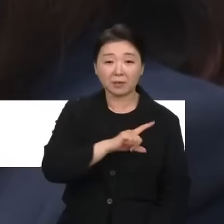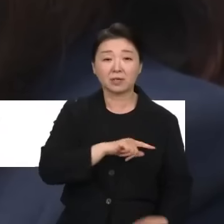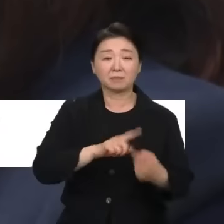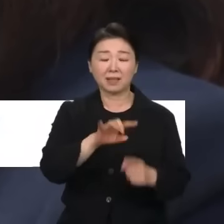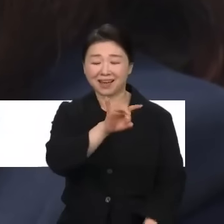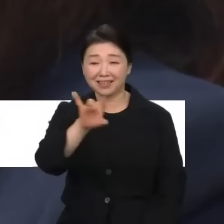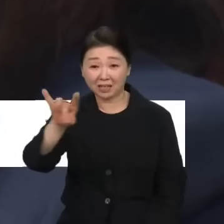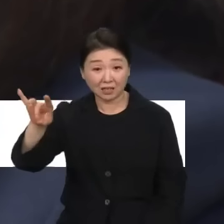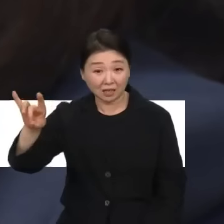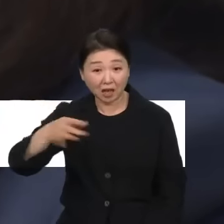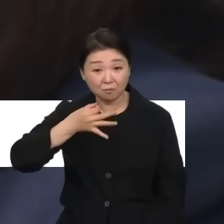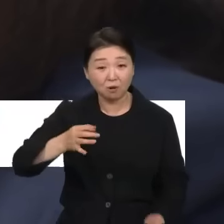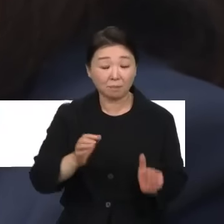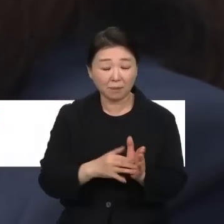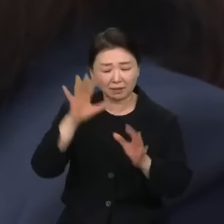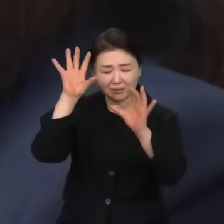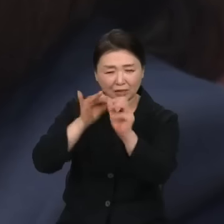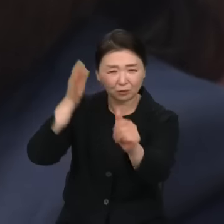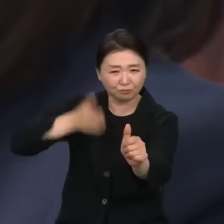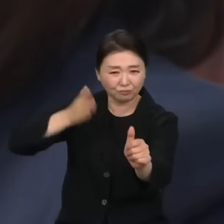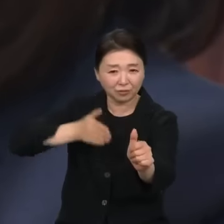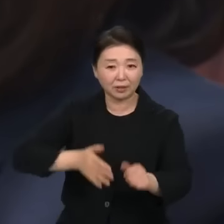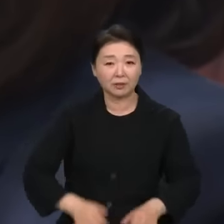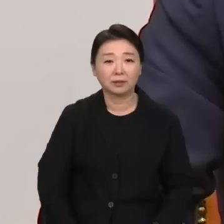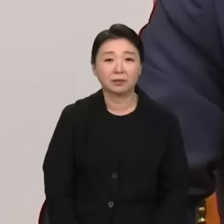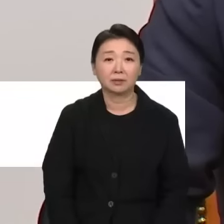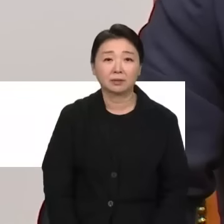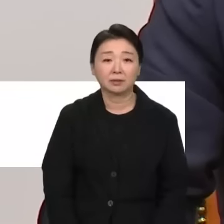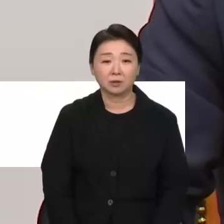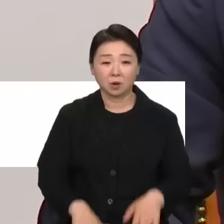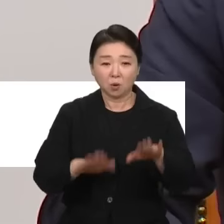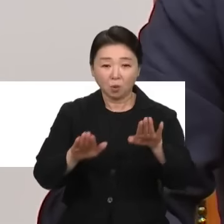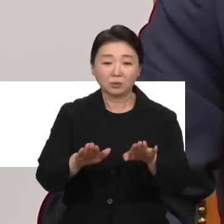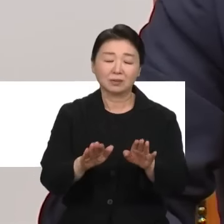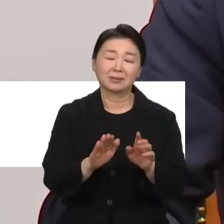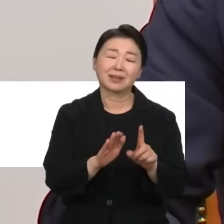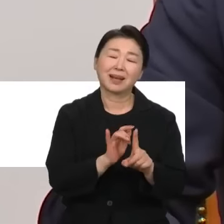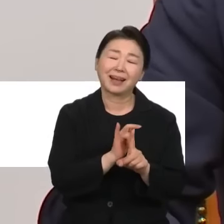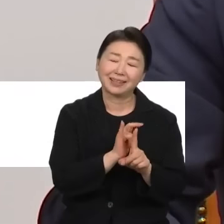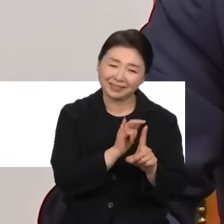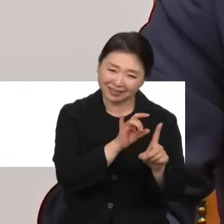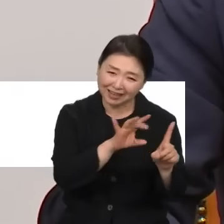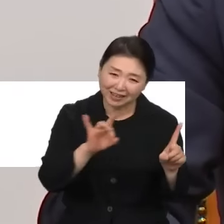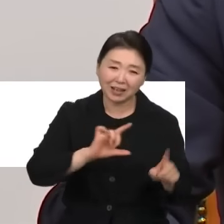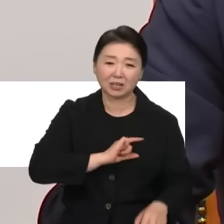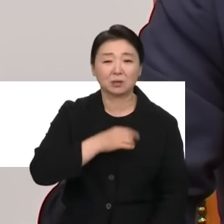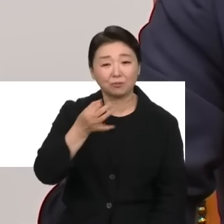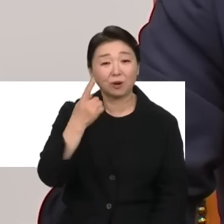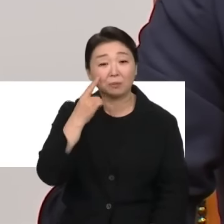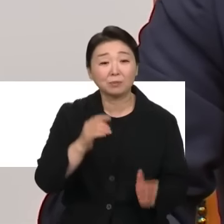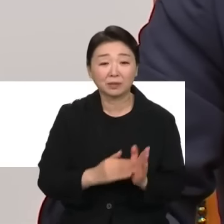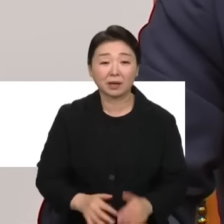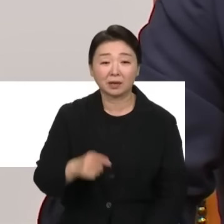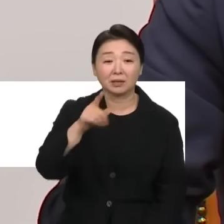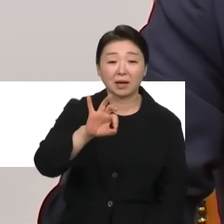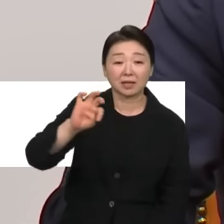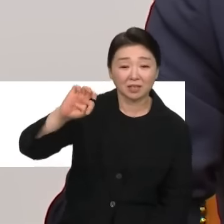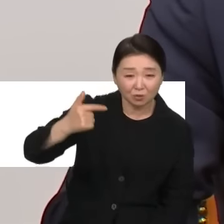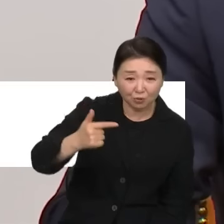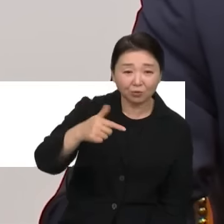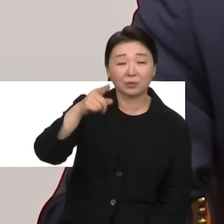일일이 호명하며 찬성 표결을 촉구했습니다. 이 자리에서 한 분 한 분 성함을 불러봅니다. 강기훈